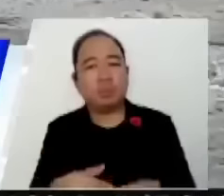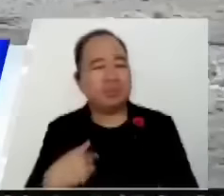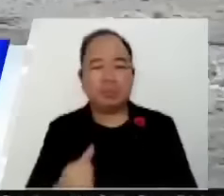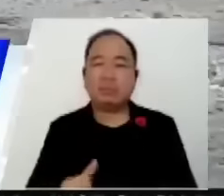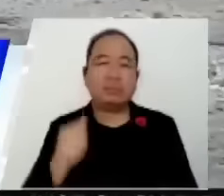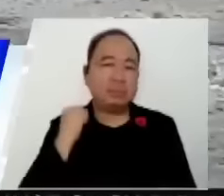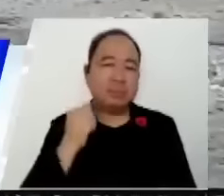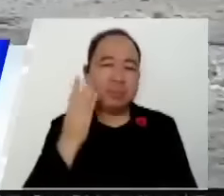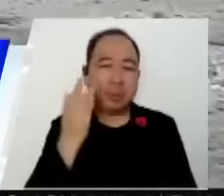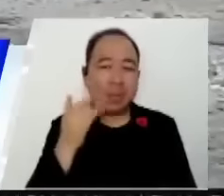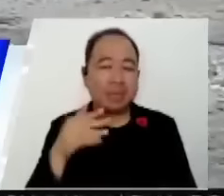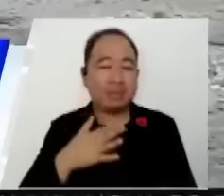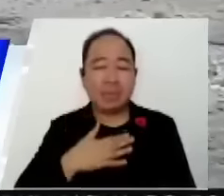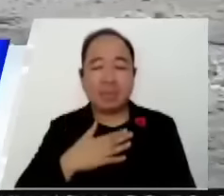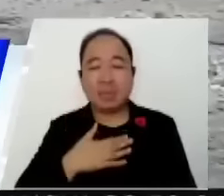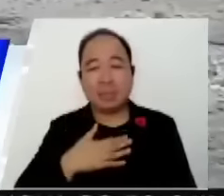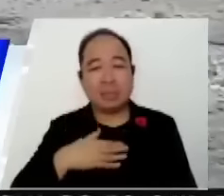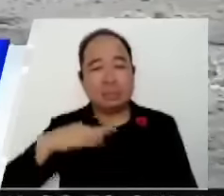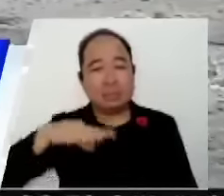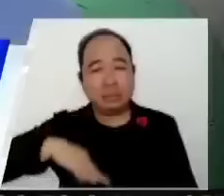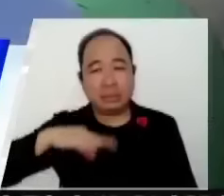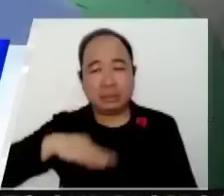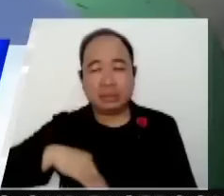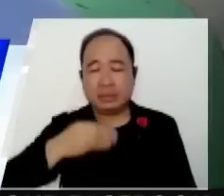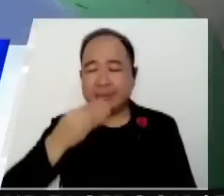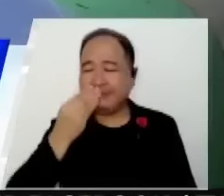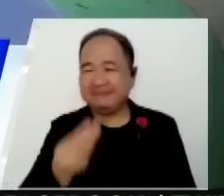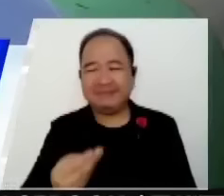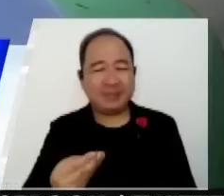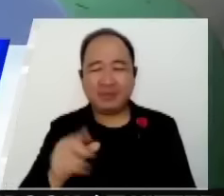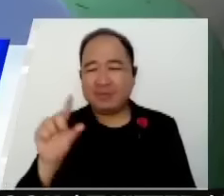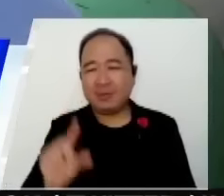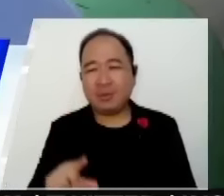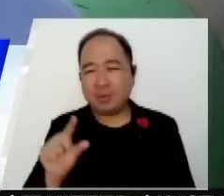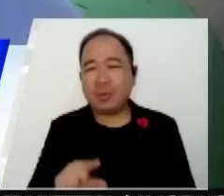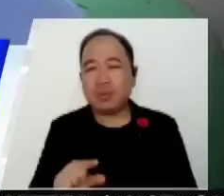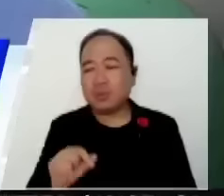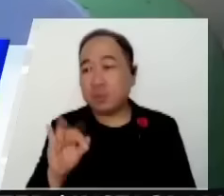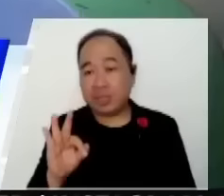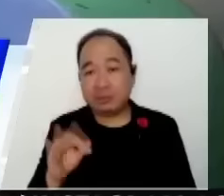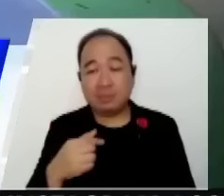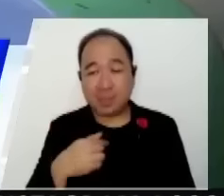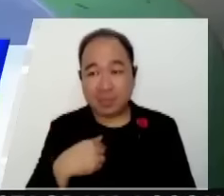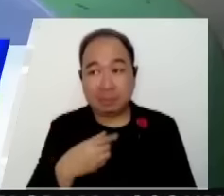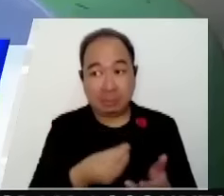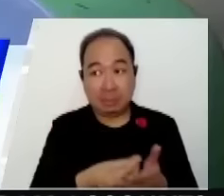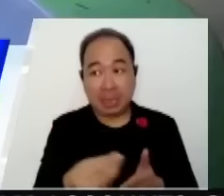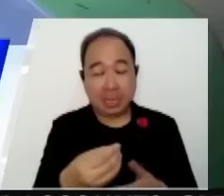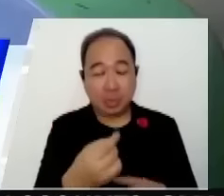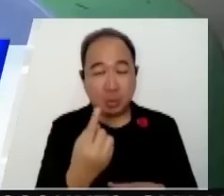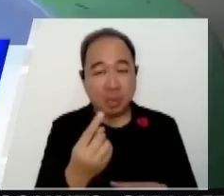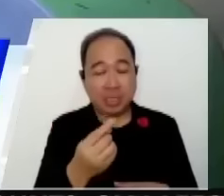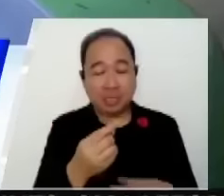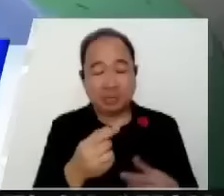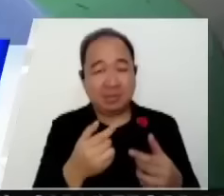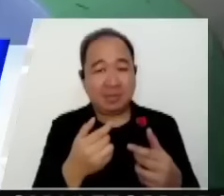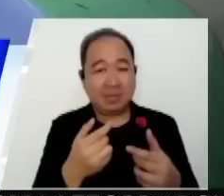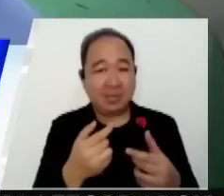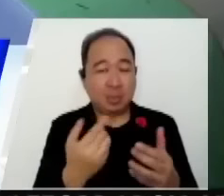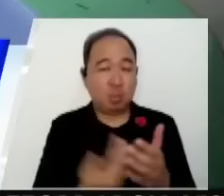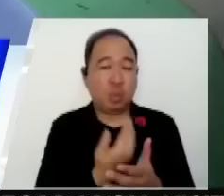ganun kalakas po ang biyahe rito sa amin. Kumbaga, pag gumawa ka po kasi ng unit dito, malugi po, paano